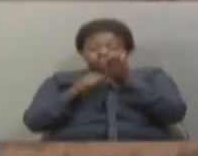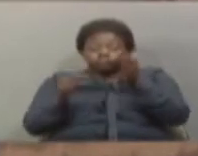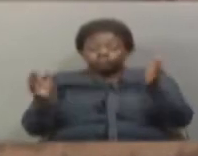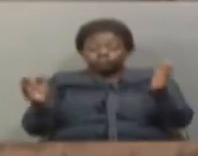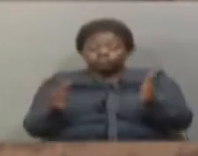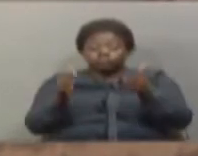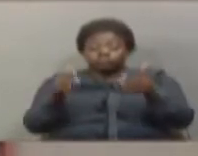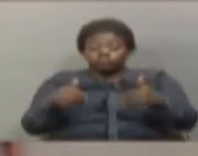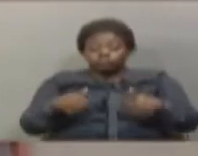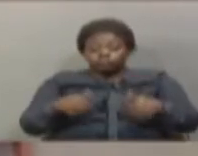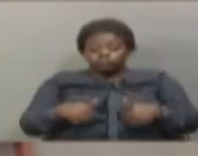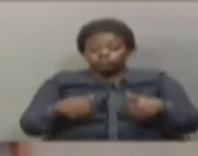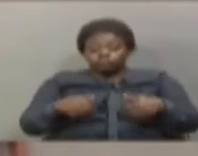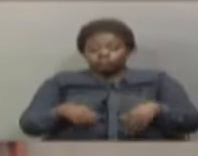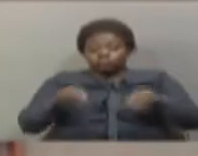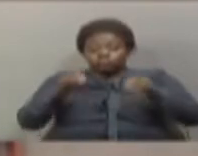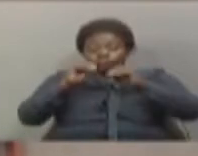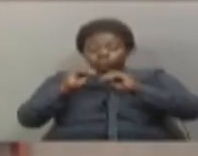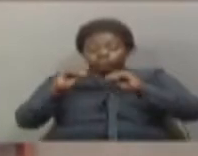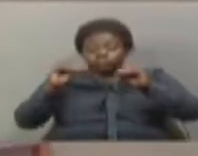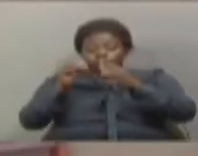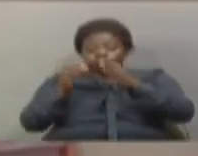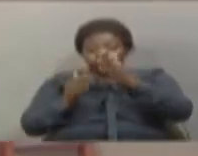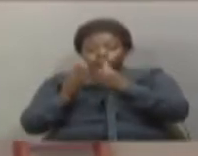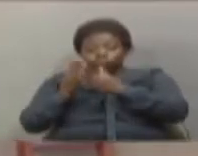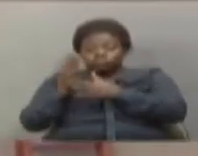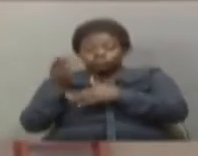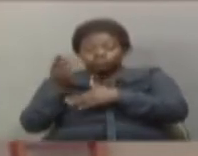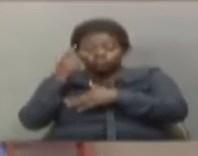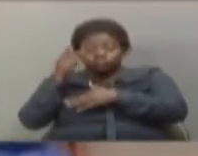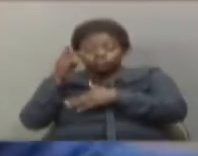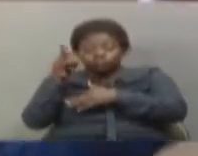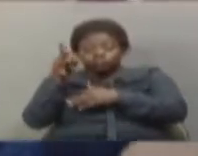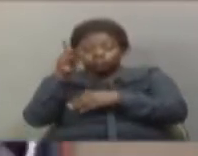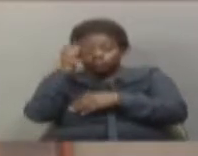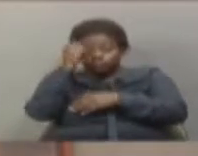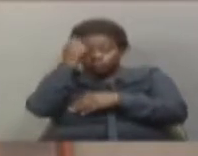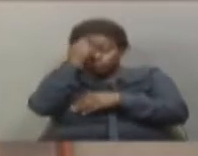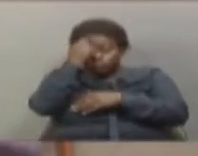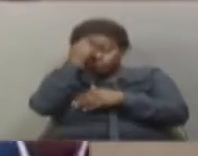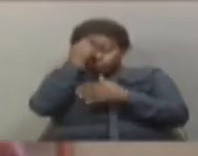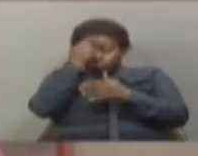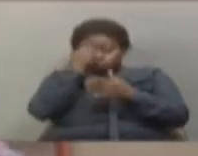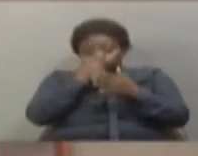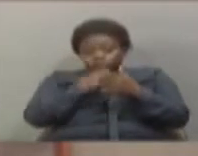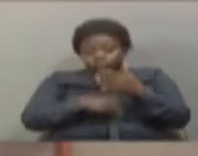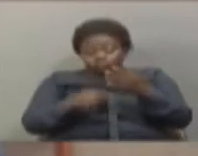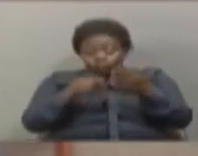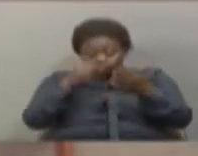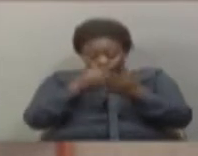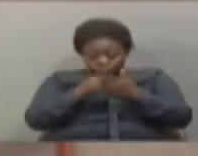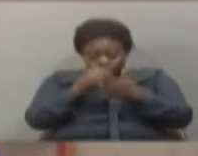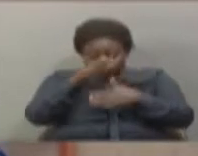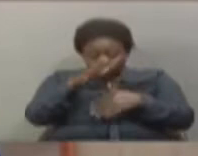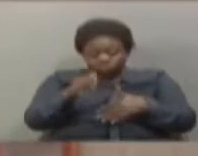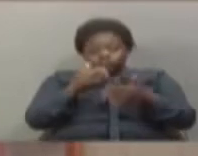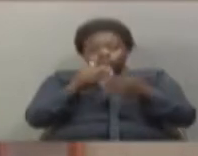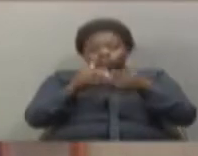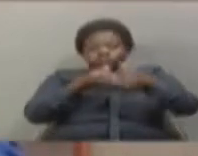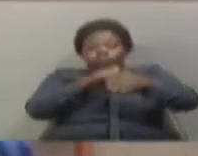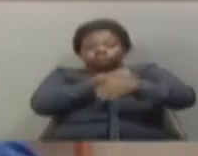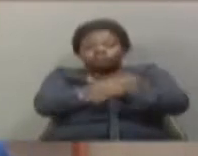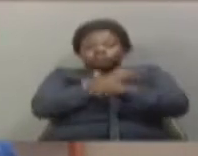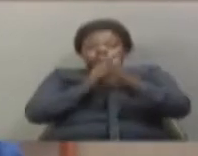mpira tubasomese kuyita okulaba anti government we yatekao kasente kanako kuyamba parish